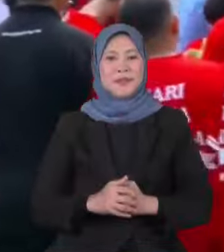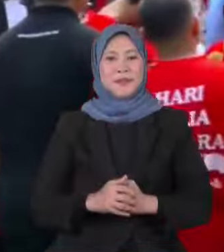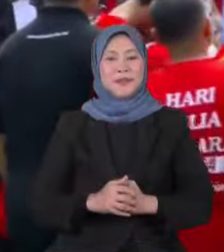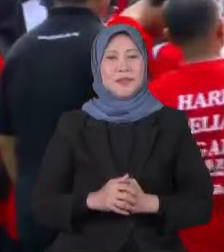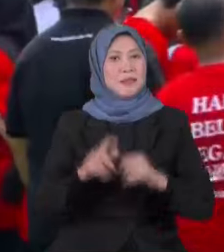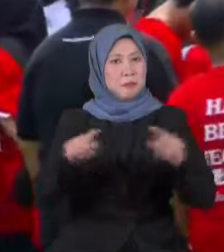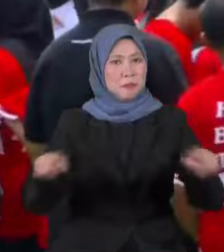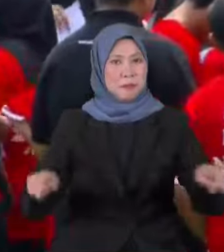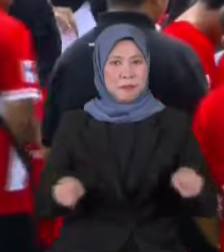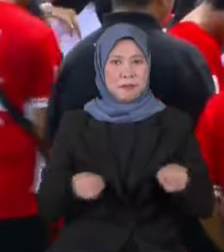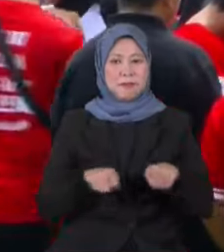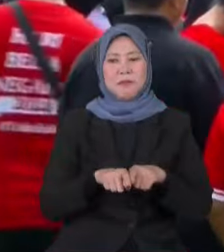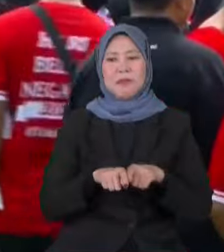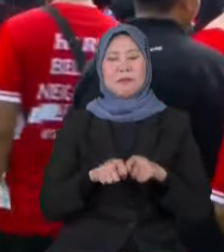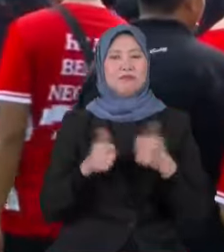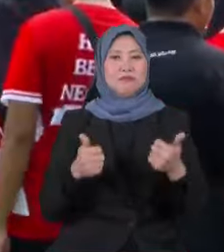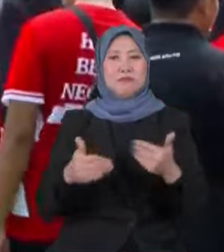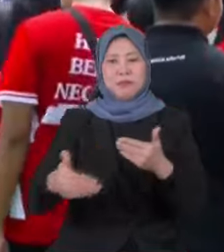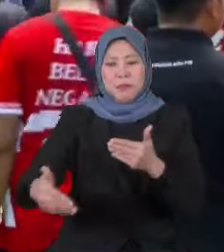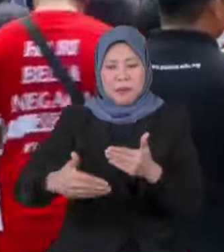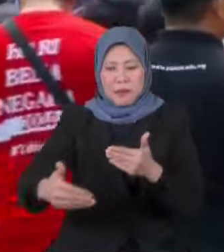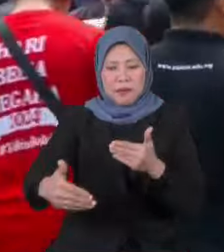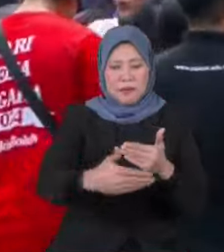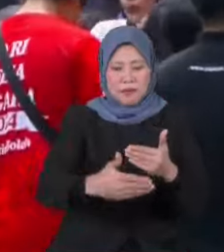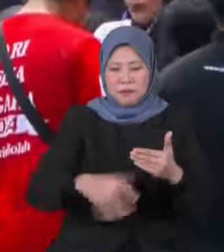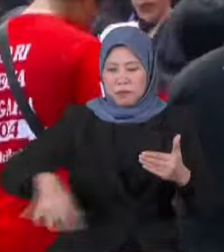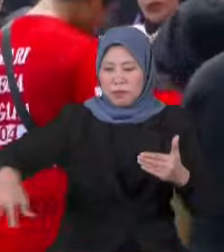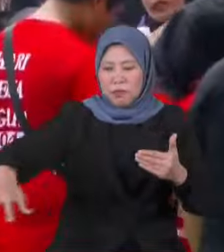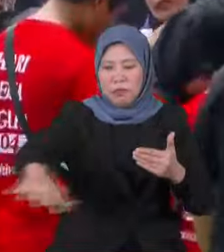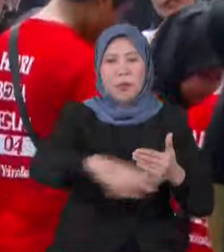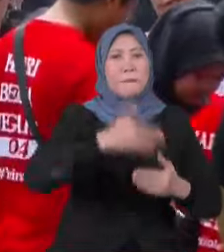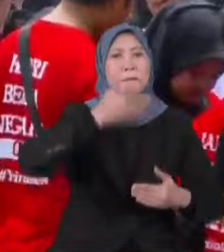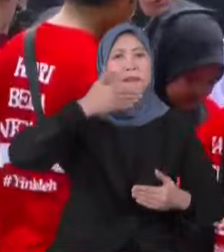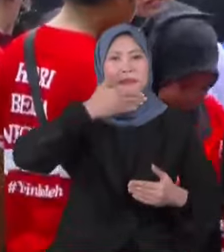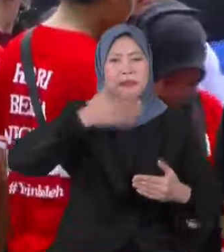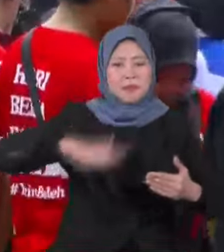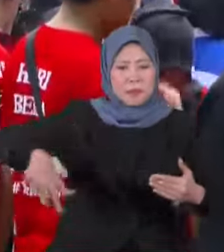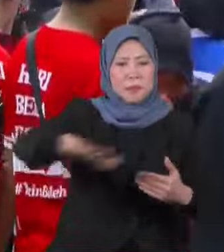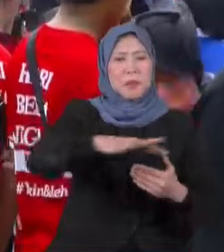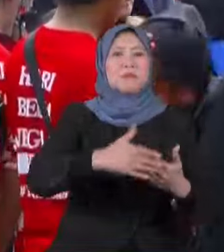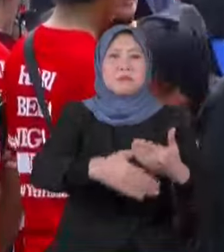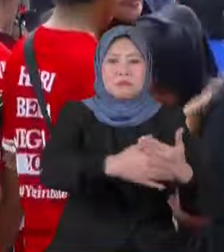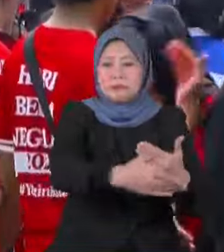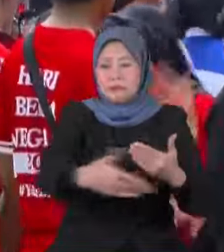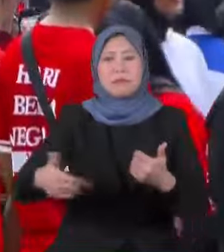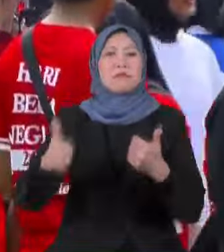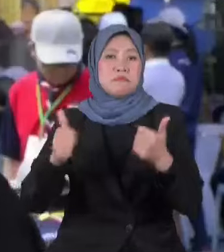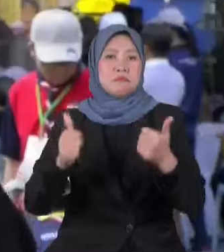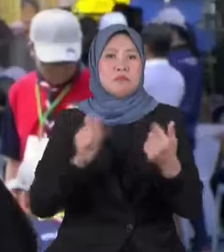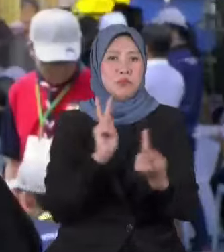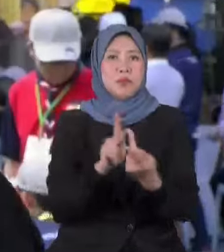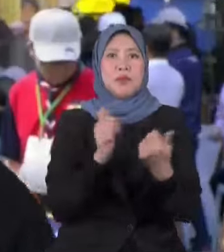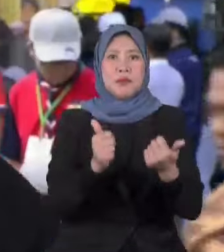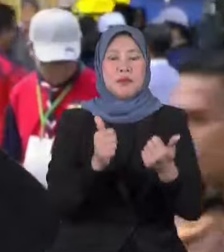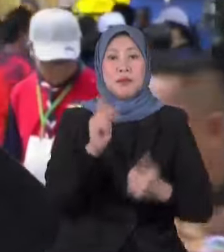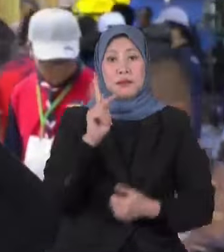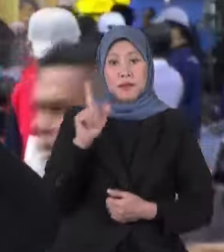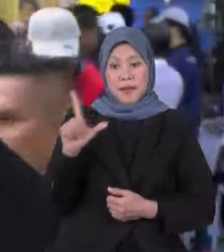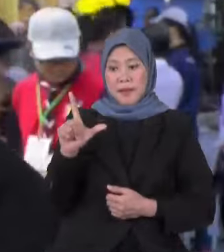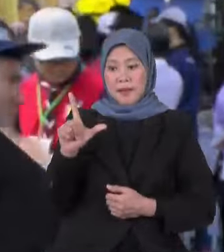destinasi yang sangat dekat dengan pergerakan belia sebenarnya. And of course strategic. Kalau datang dari KL